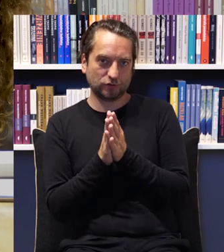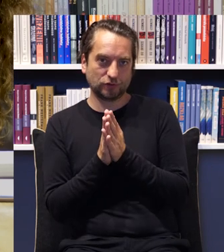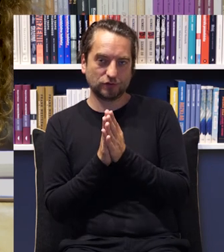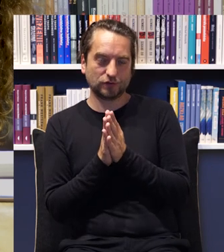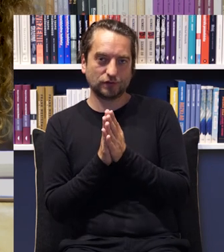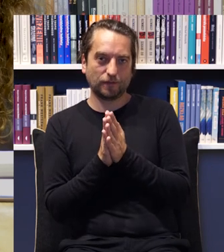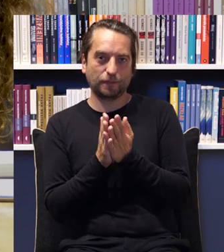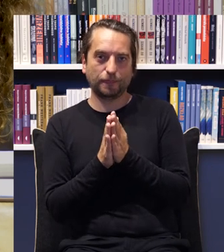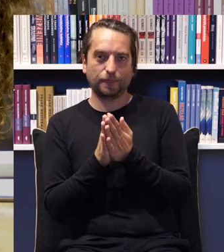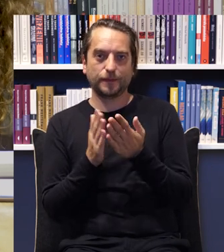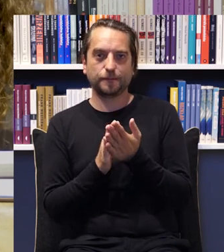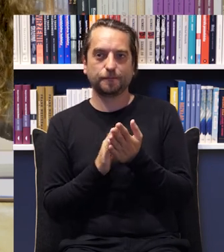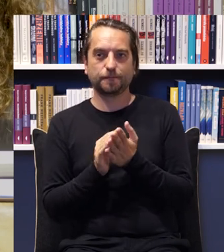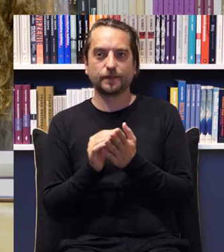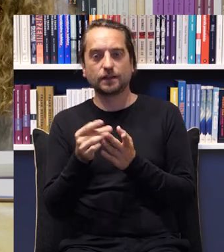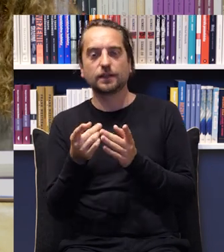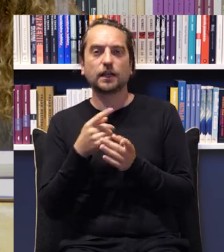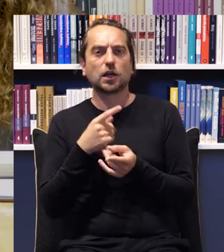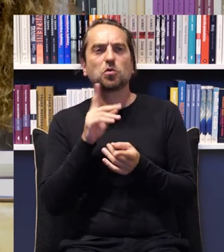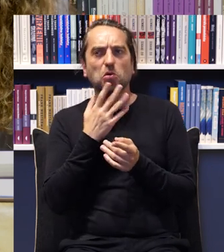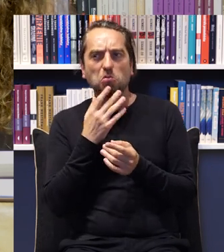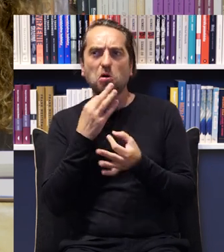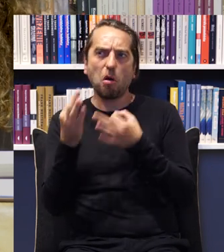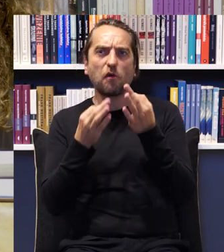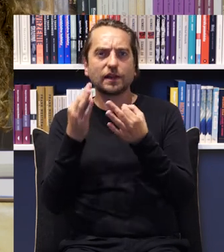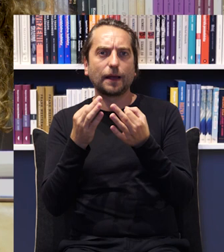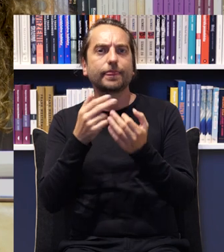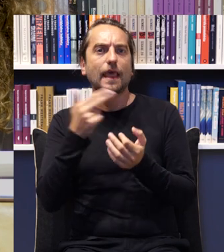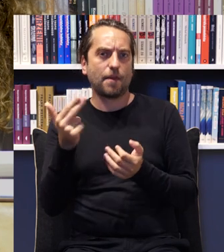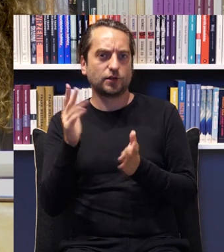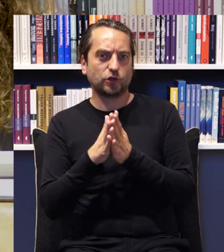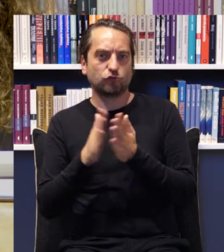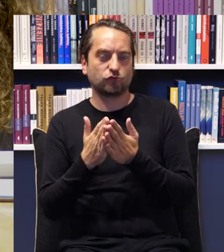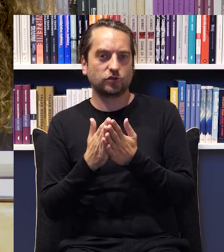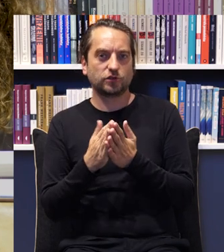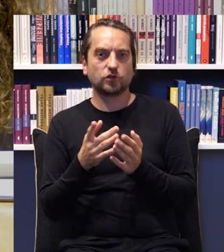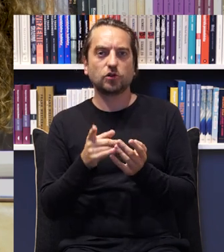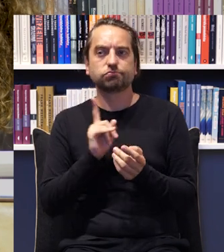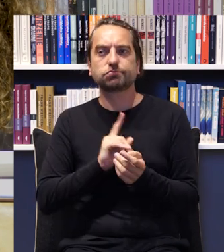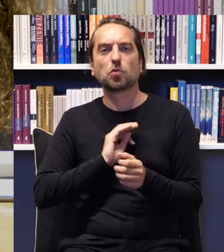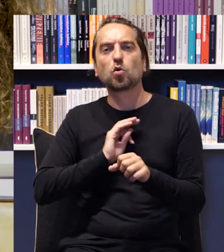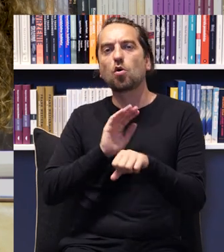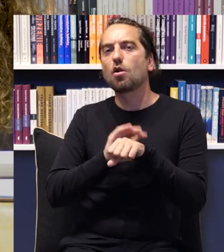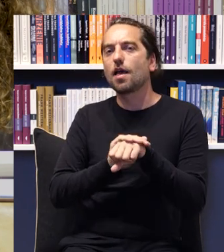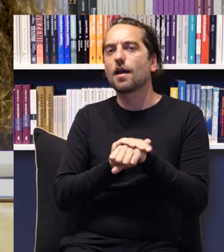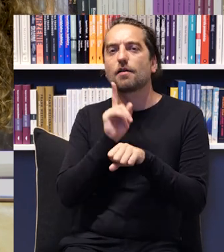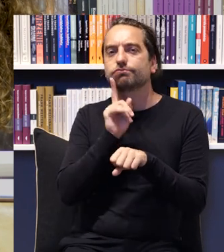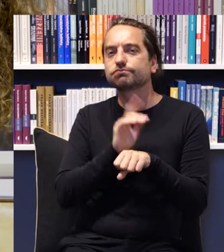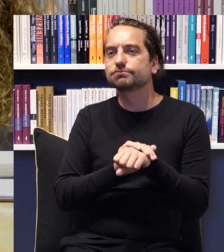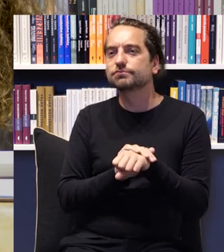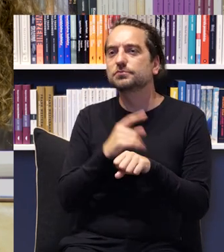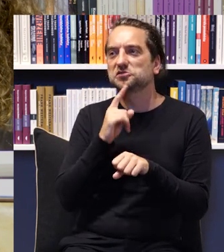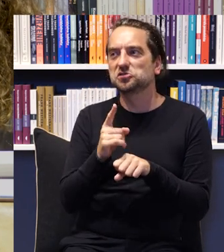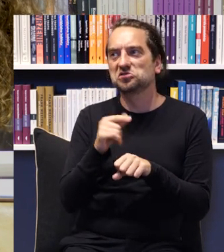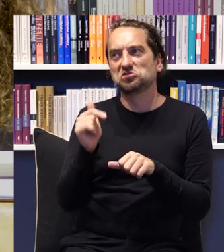opowiadałam jakby osobom, o czym ona ma być, jeden kolega powiedział mi, że to by się mogło